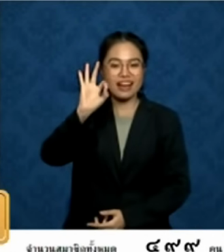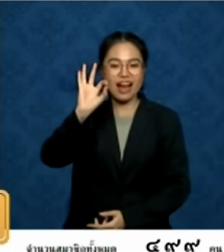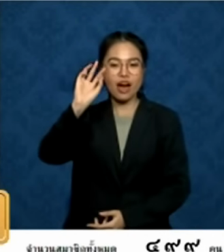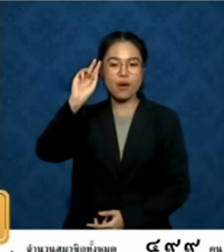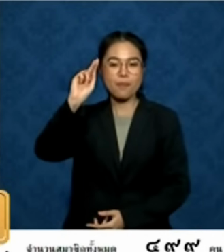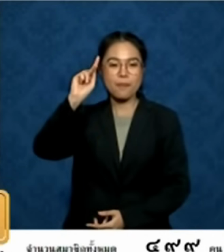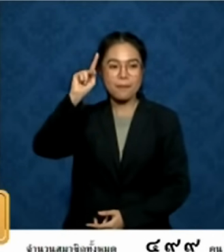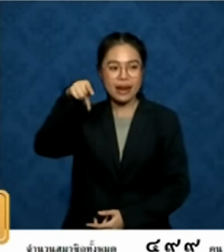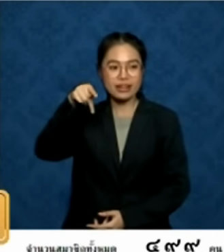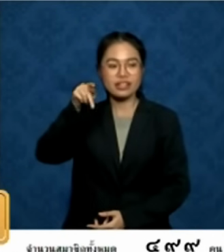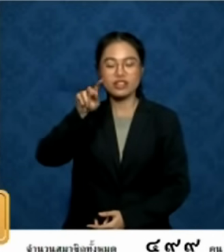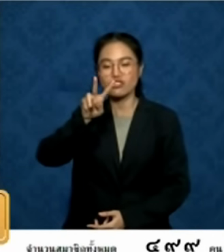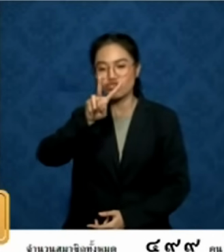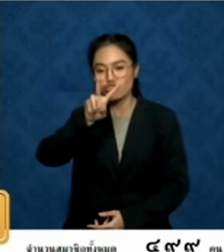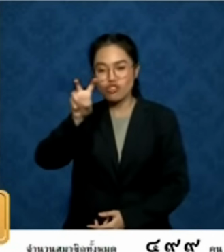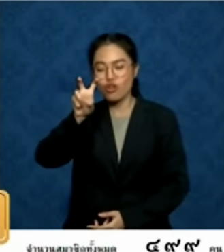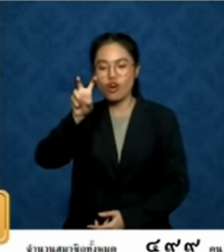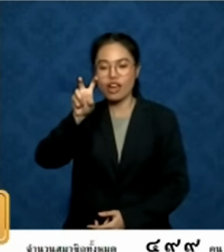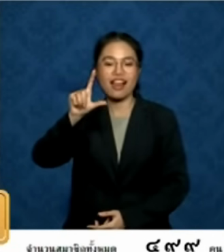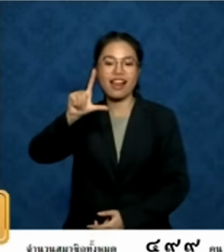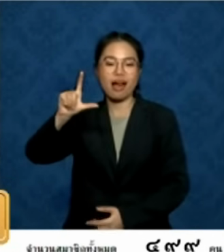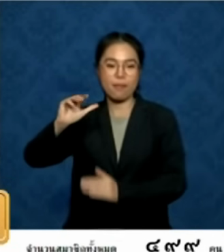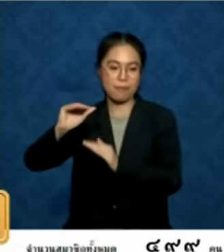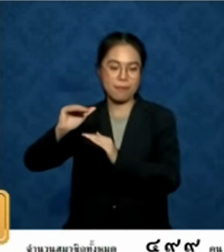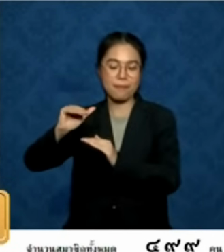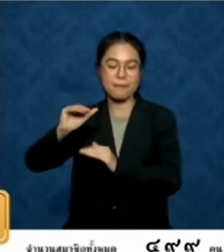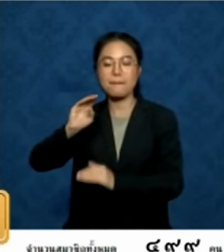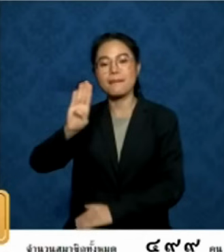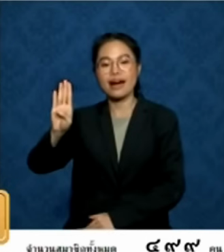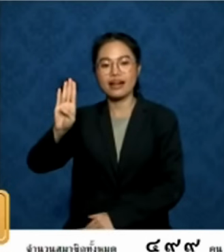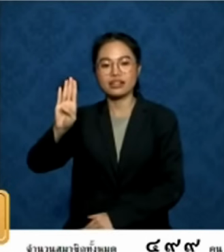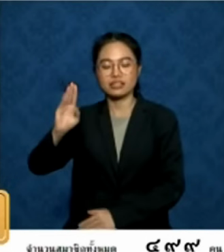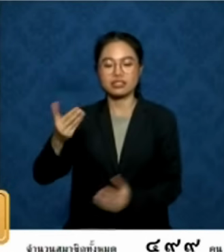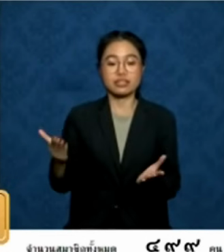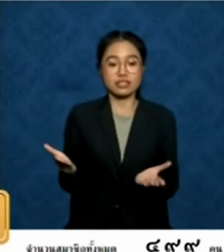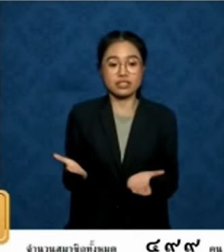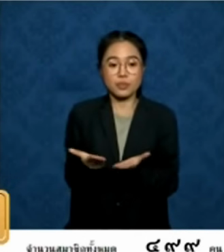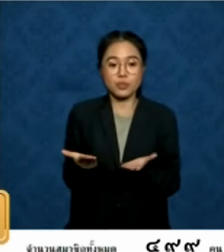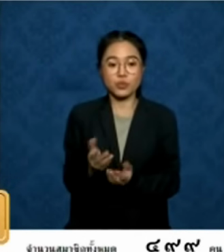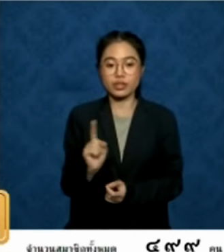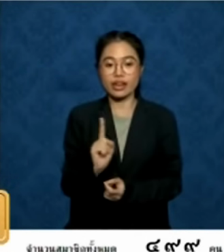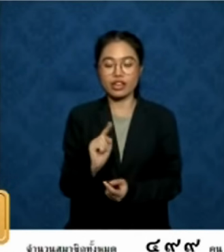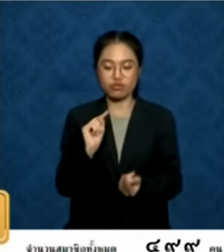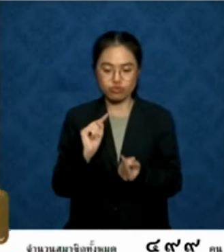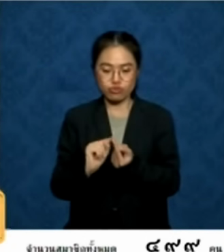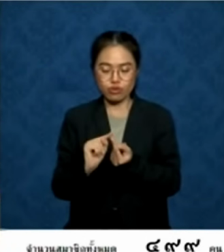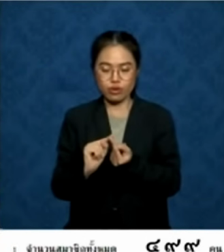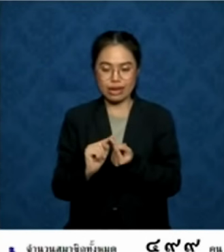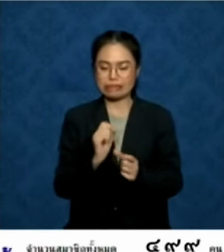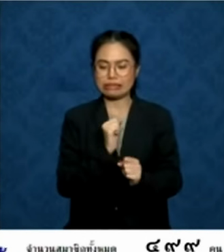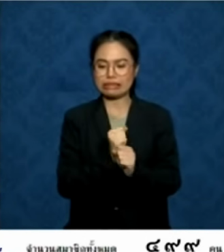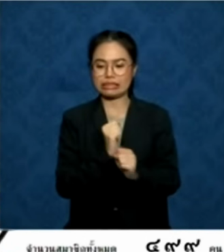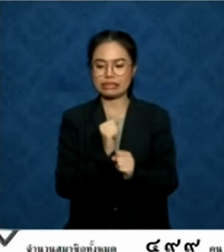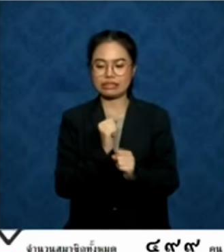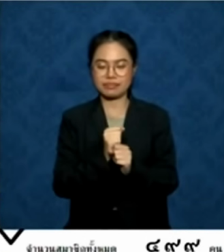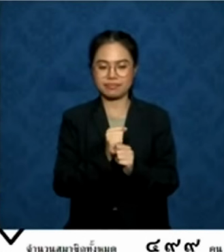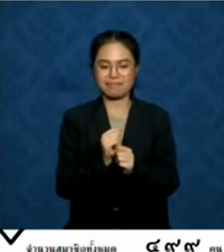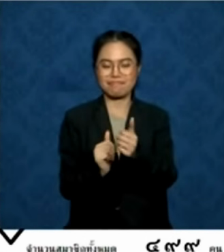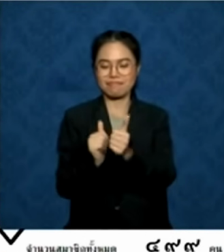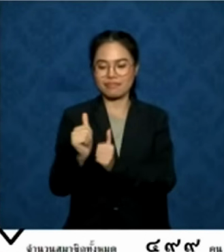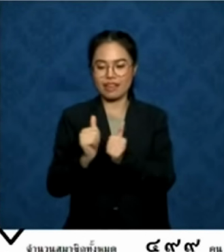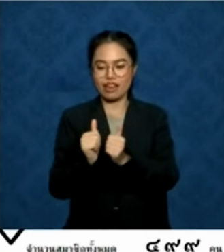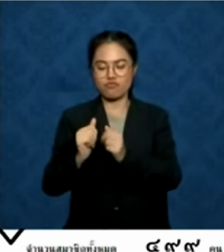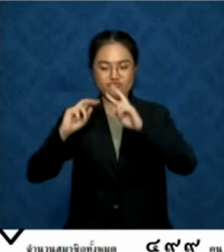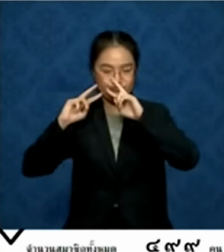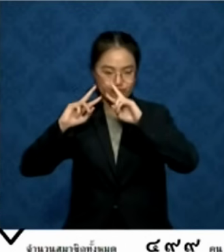19,270.4 ล้านบาทเพื่อส่งเสริมสร้างความสามารถในการแข่งขันของประเทศด้วยการวิจั